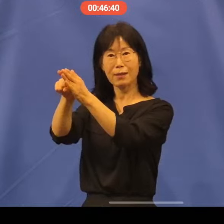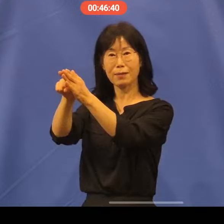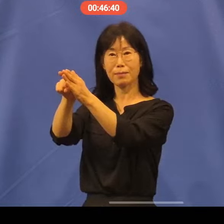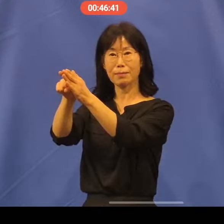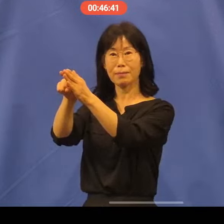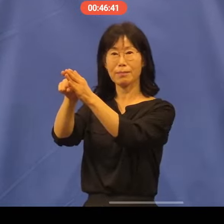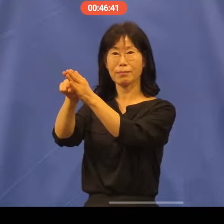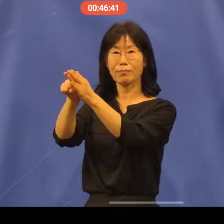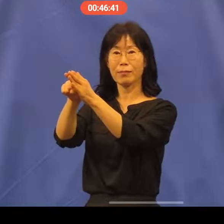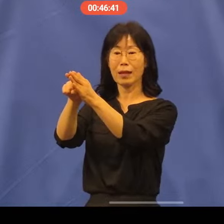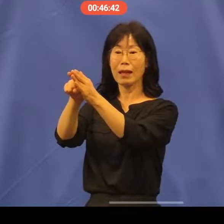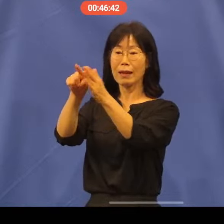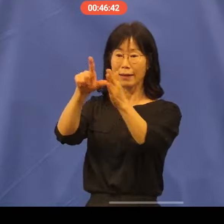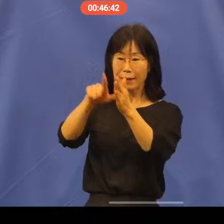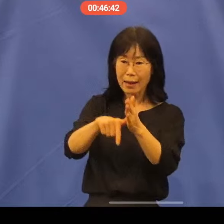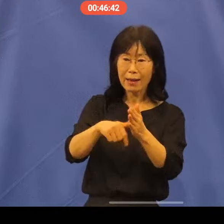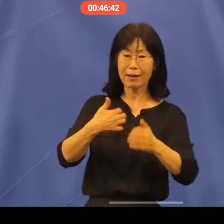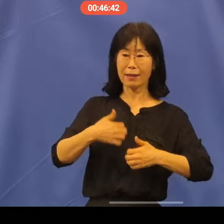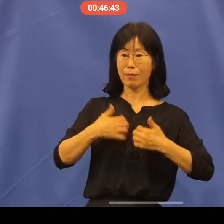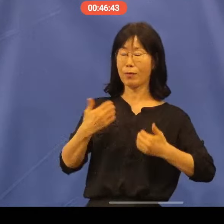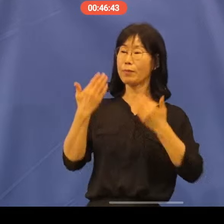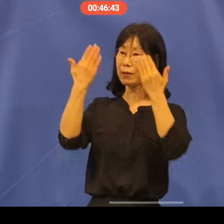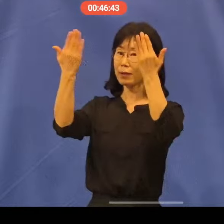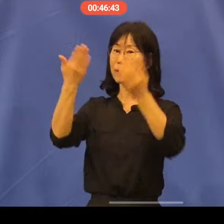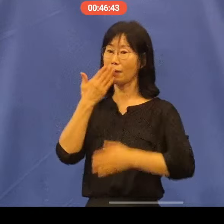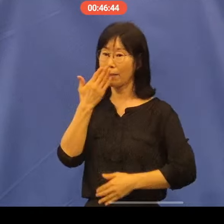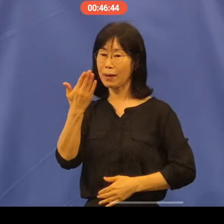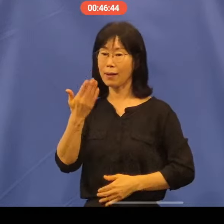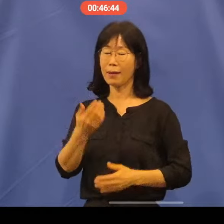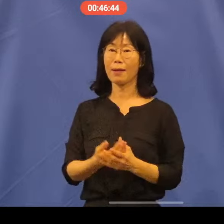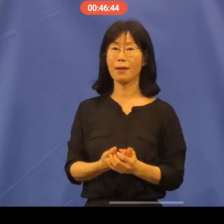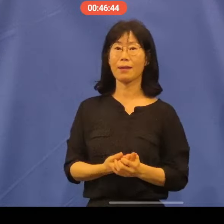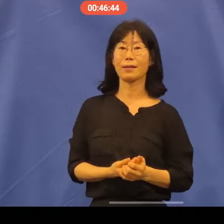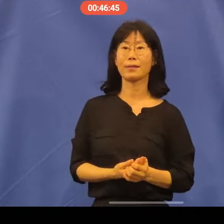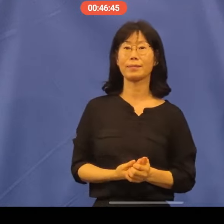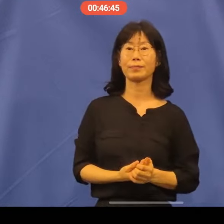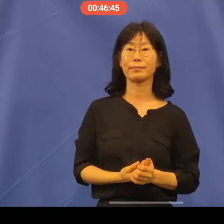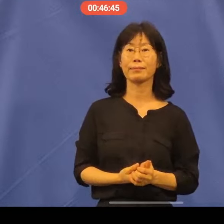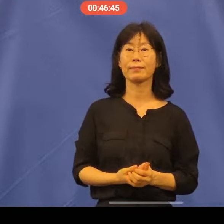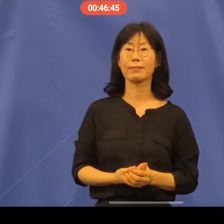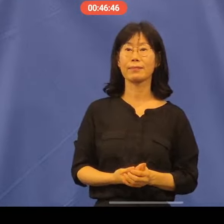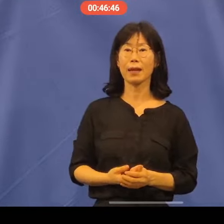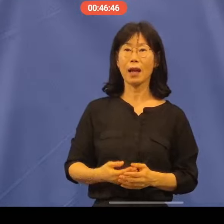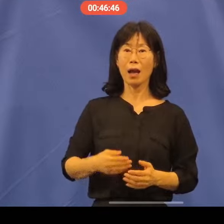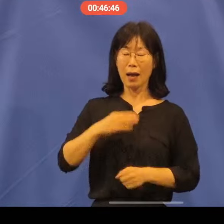필수적이죠. 여러분, 우리는 그분을 믿는데 뭘 믿어요? 그분의 인격을 믿고 그분의